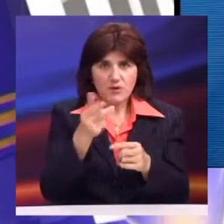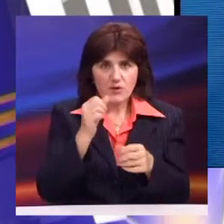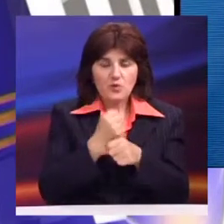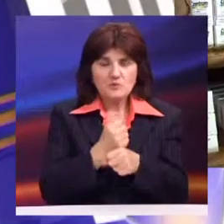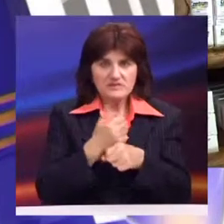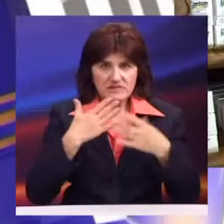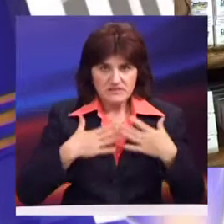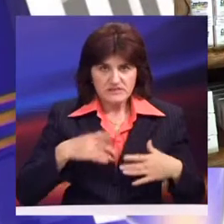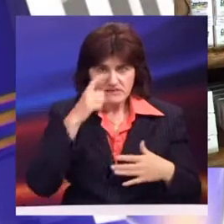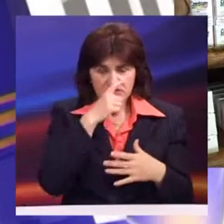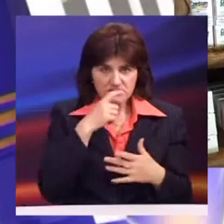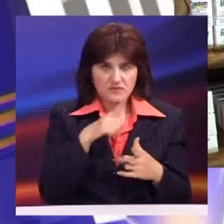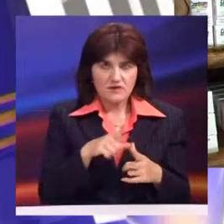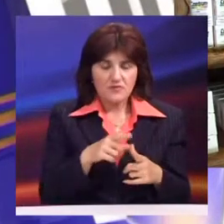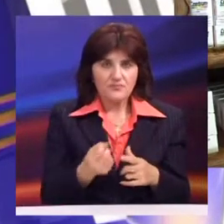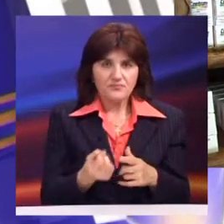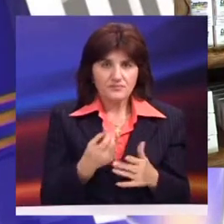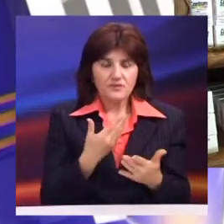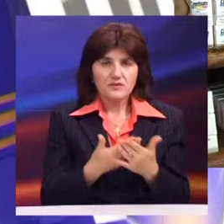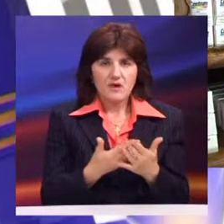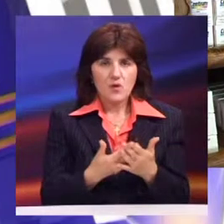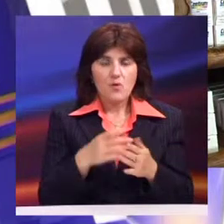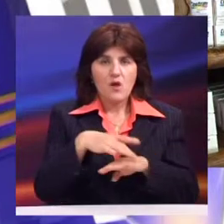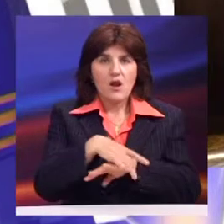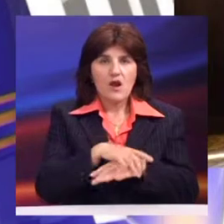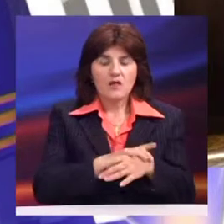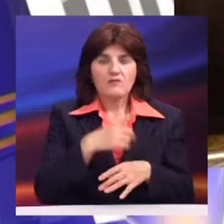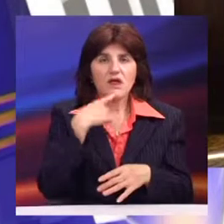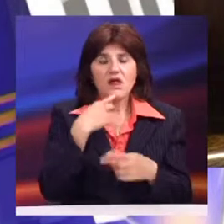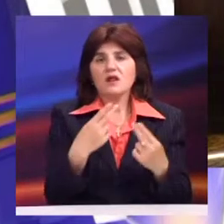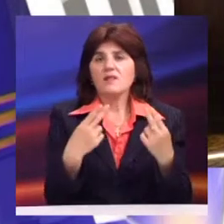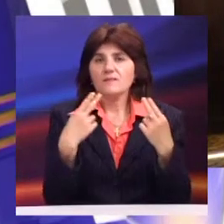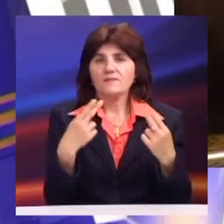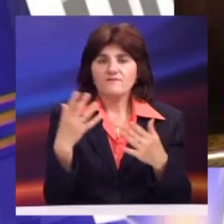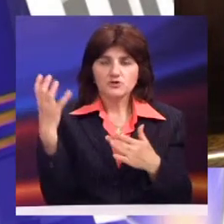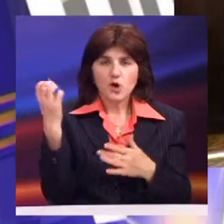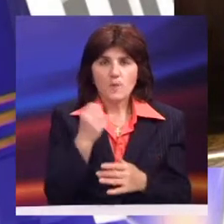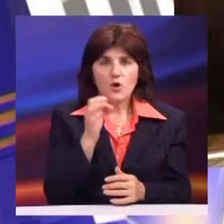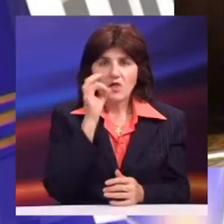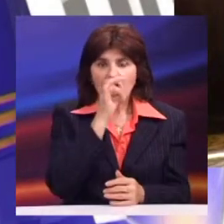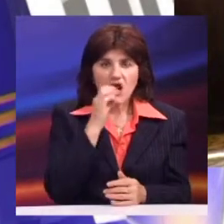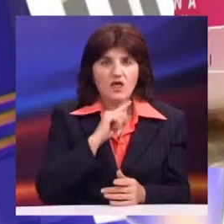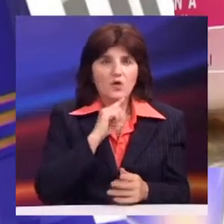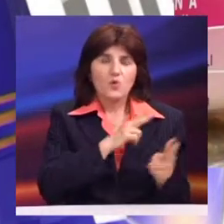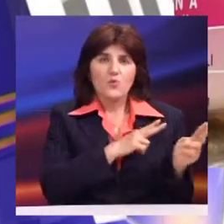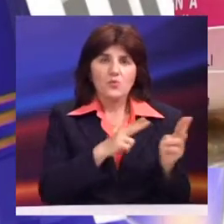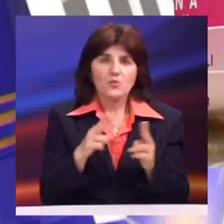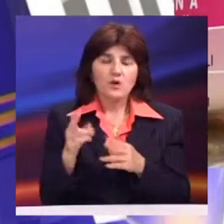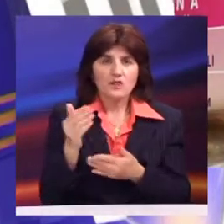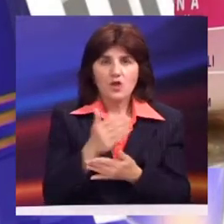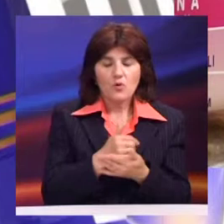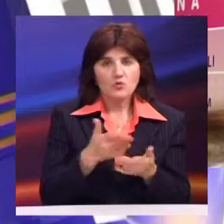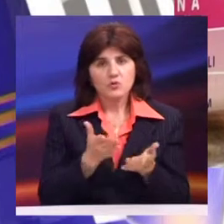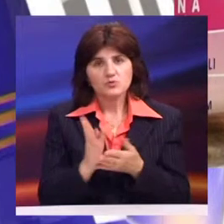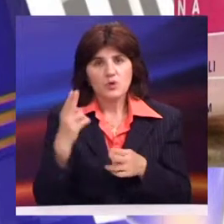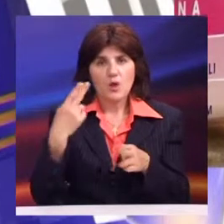koji ima tinosorb, to su mineralni zaštitni faktori. Lekari upozoravaju da je najvažnije poneti lekove koje svakodnevno koristite